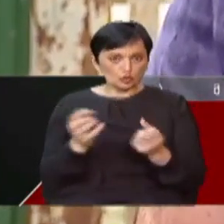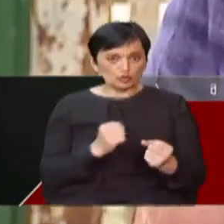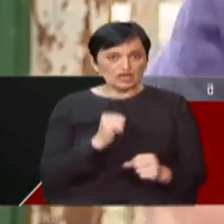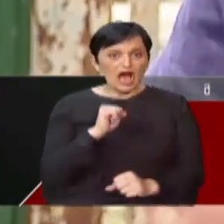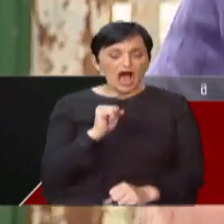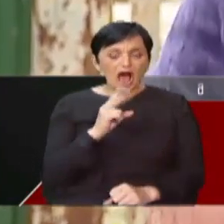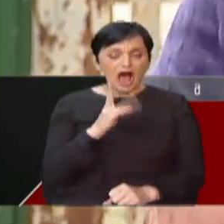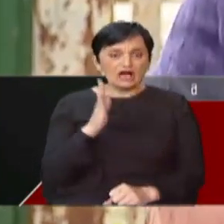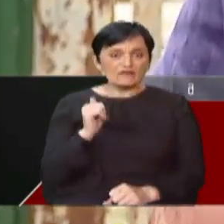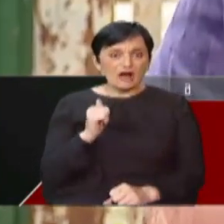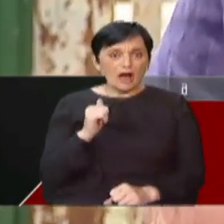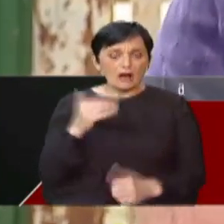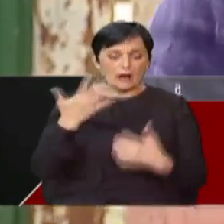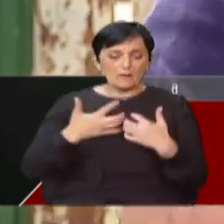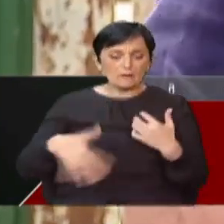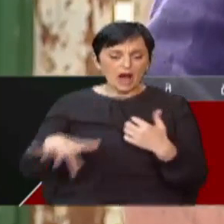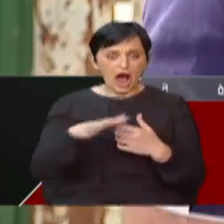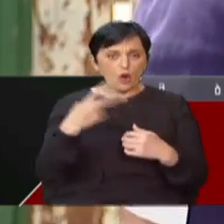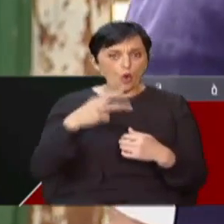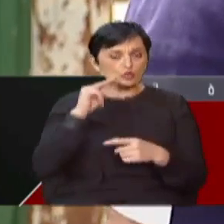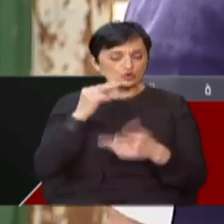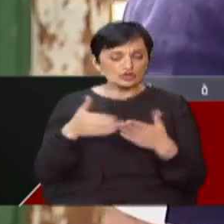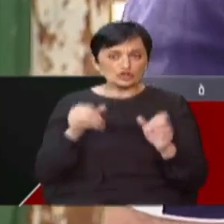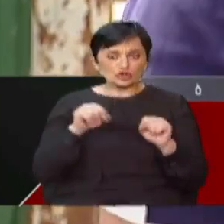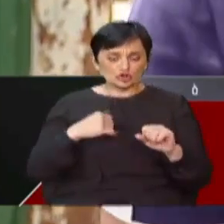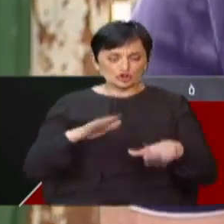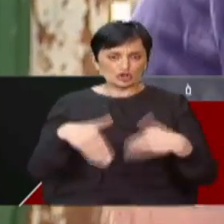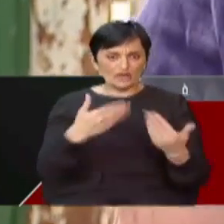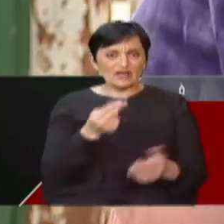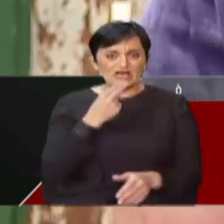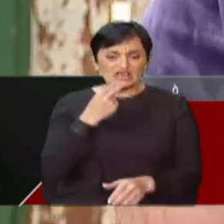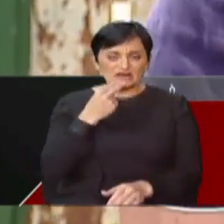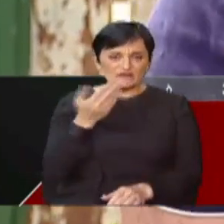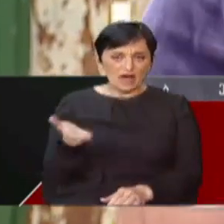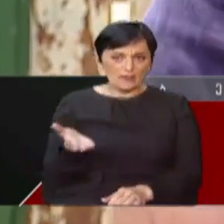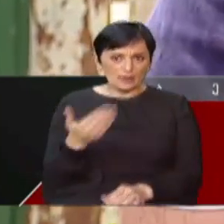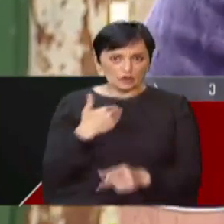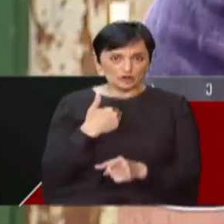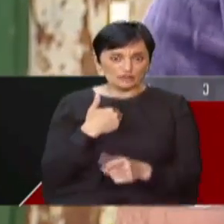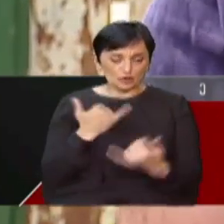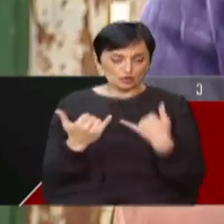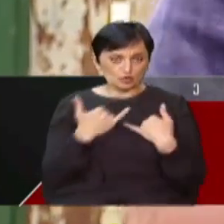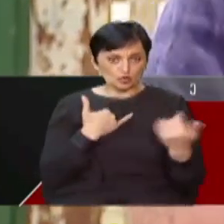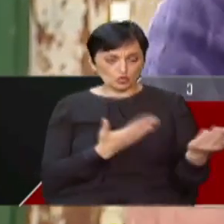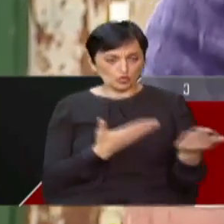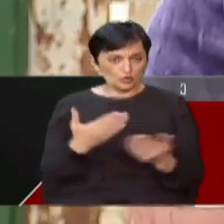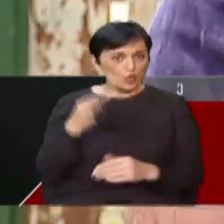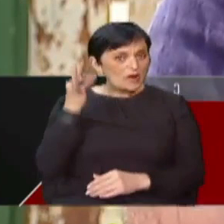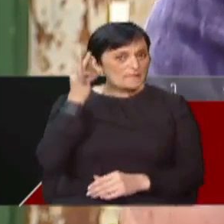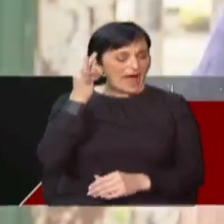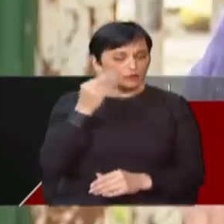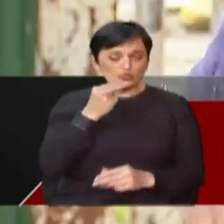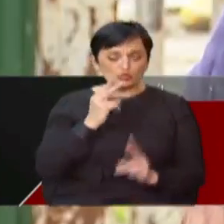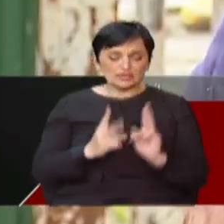აკვაპარკი იხსნება 20 წში. ჩვენ შეგვიძლია შევთავაზოთ კვება ჩვენთან მოსულ სტუმრებს, მეგრული